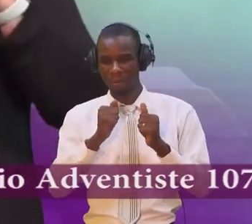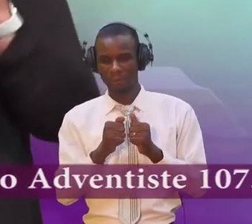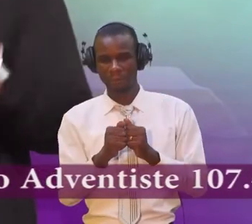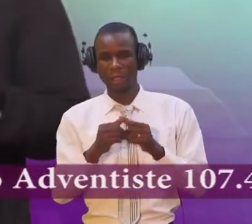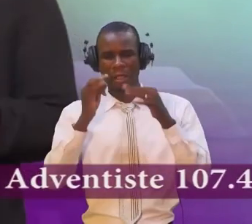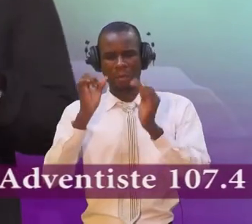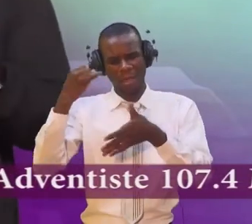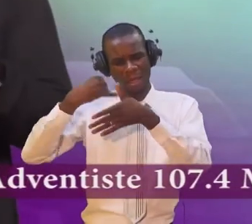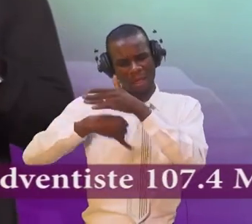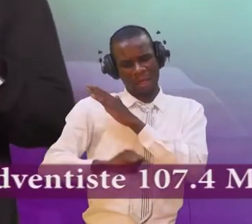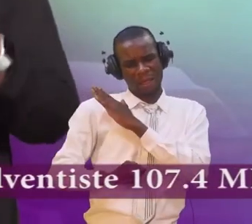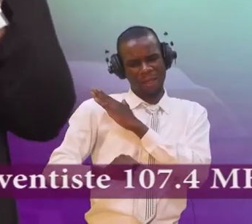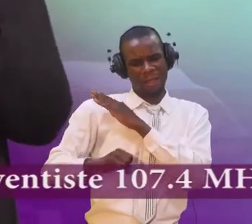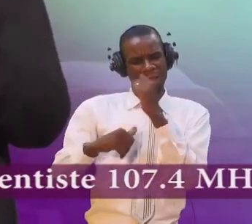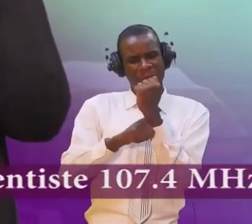wasikumbuke mateso yao.